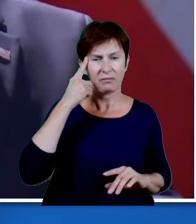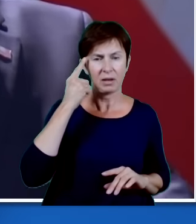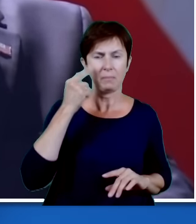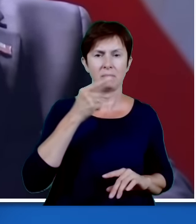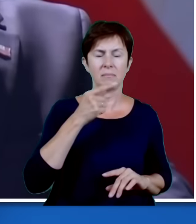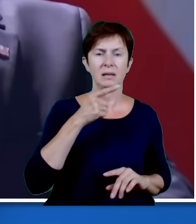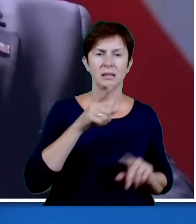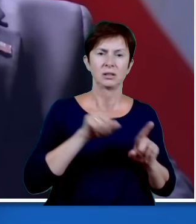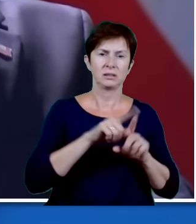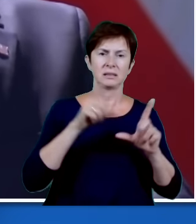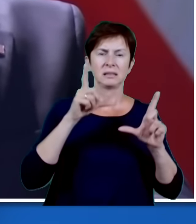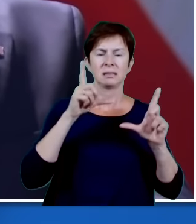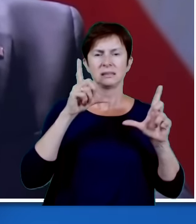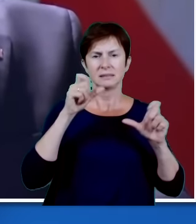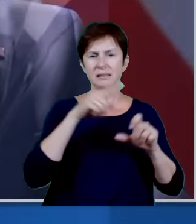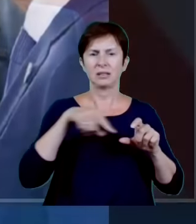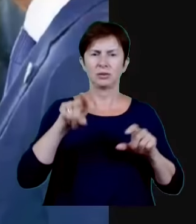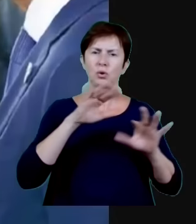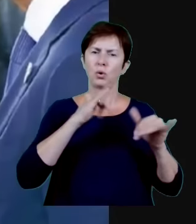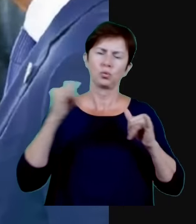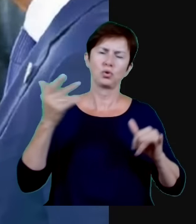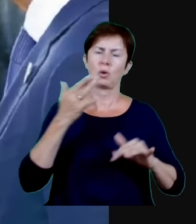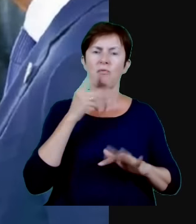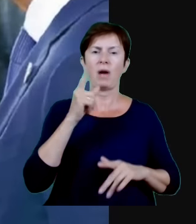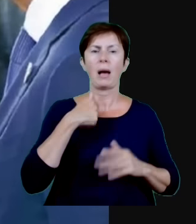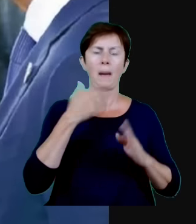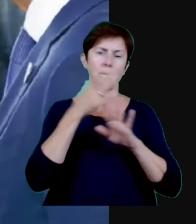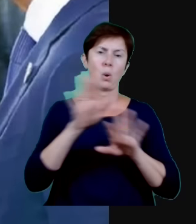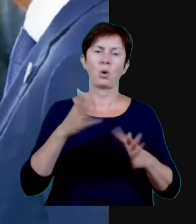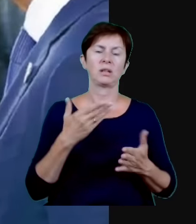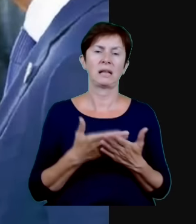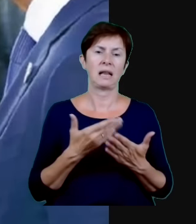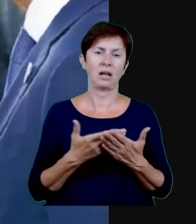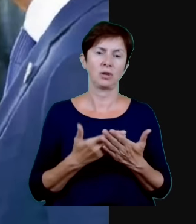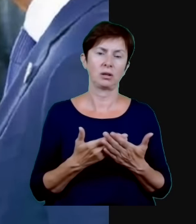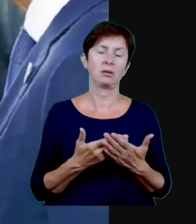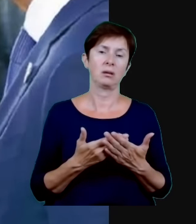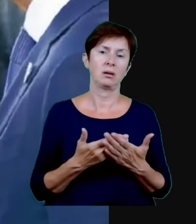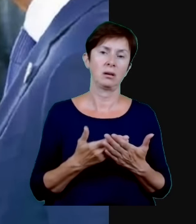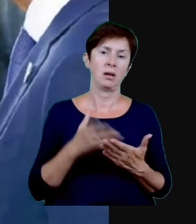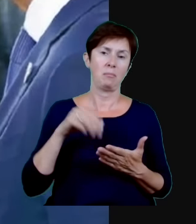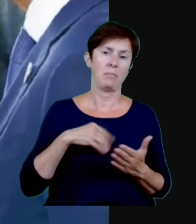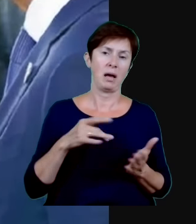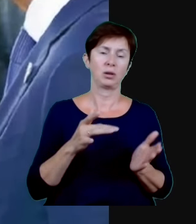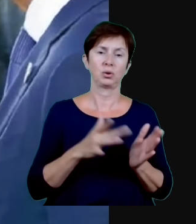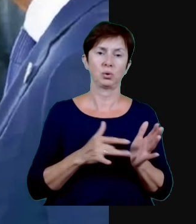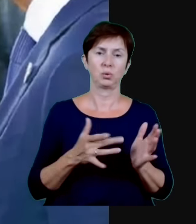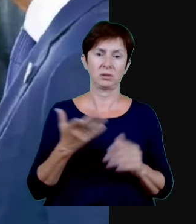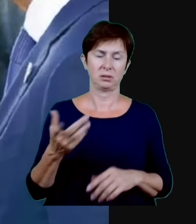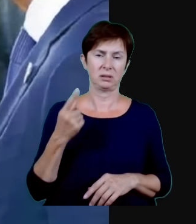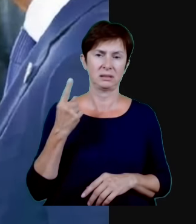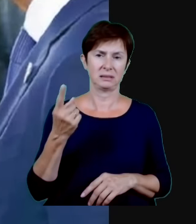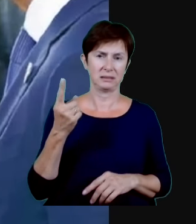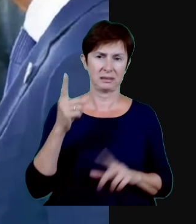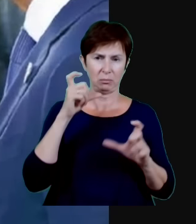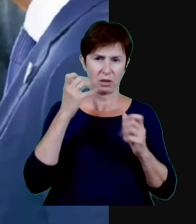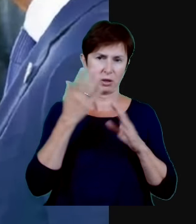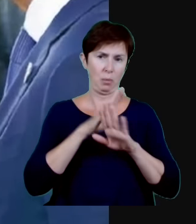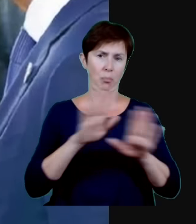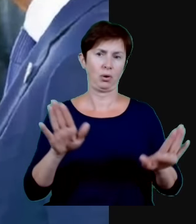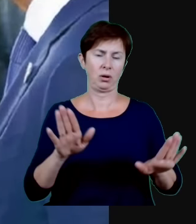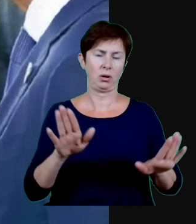pojawiają kontrowersje ale pokazujemy je dlatego że że pan premier Donald Tusk sam to zdjęcie pokazał sam